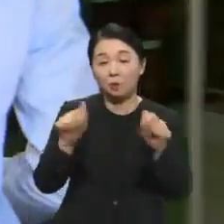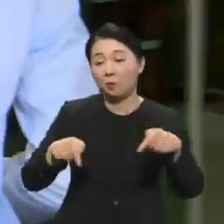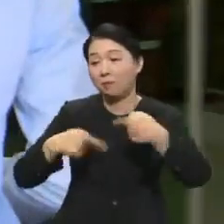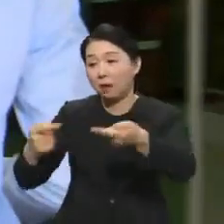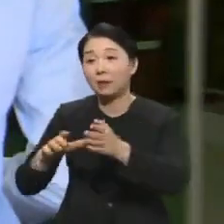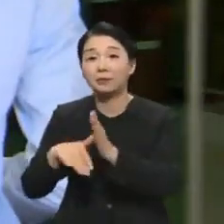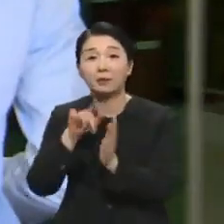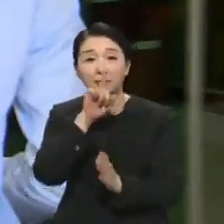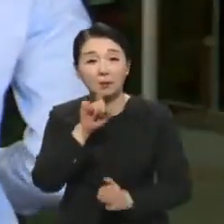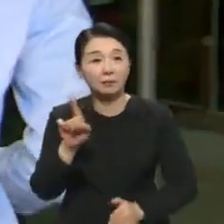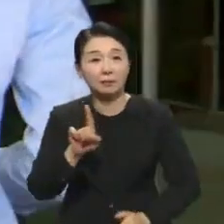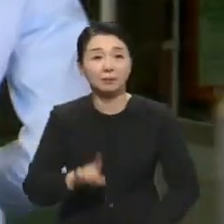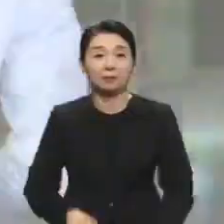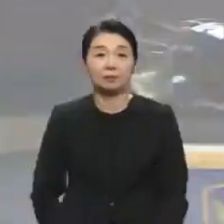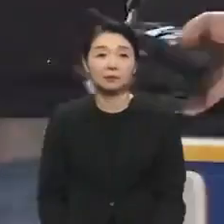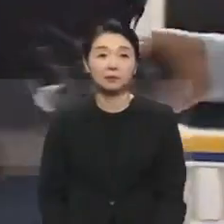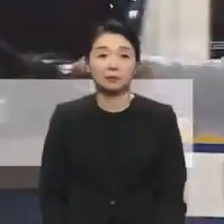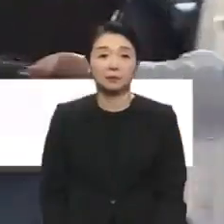한 말입니다.